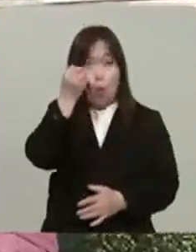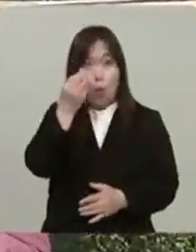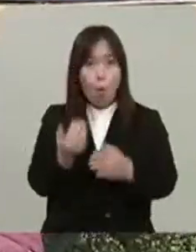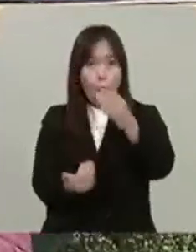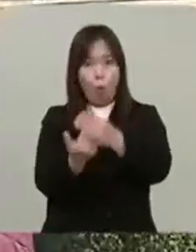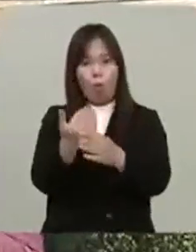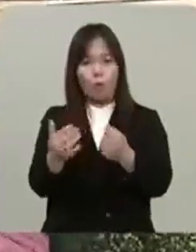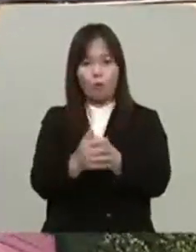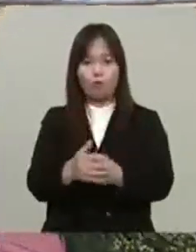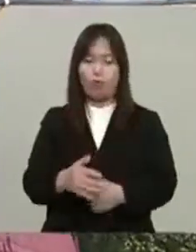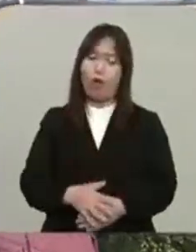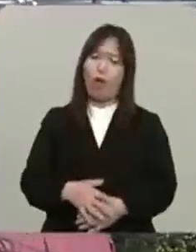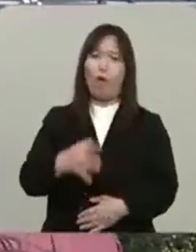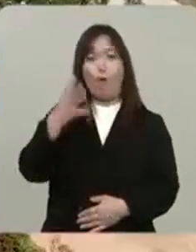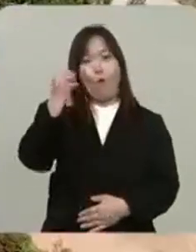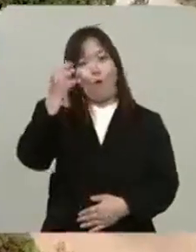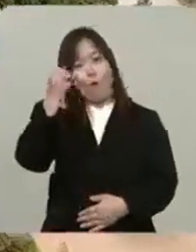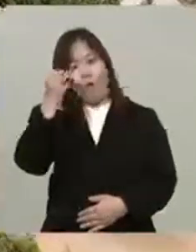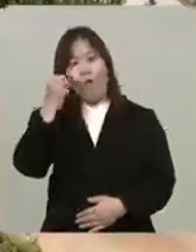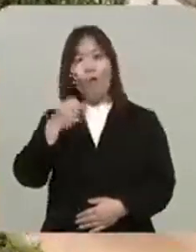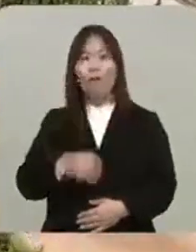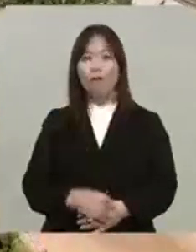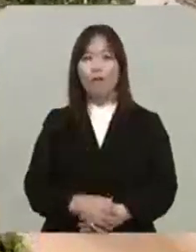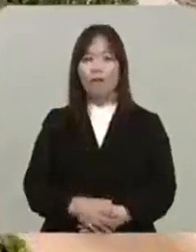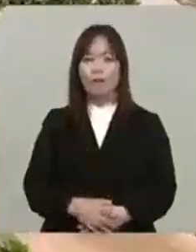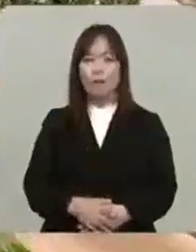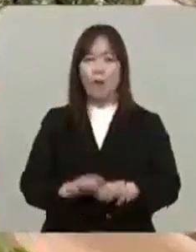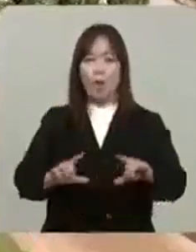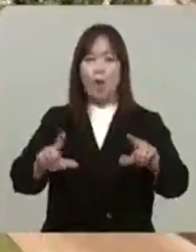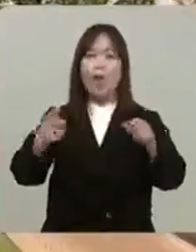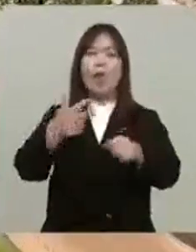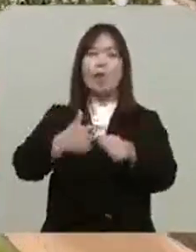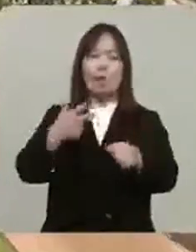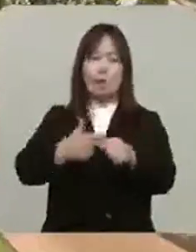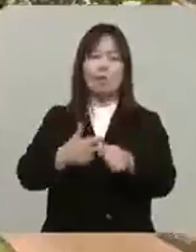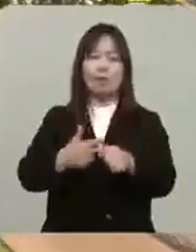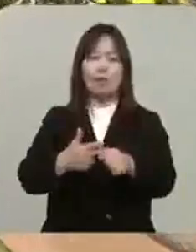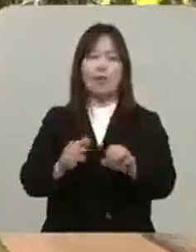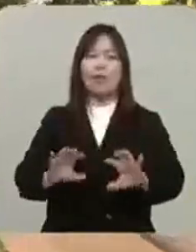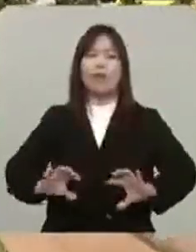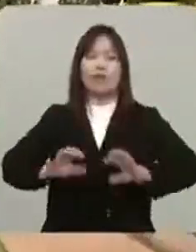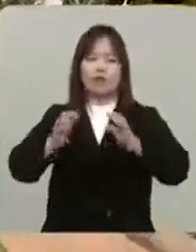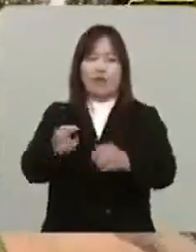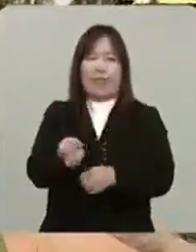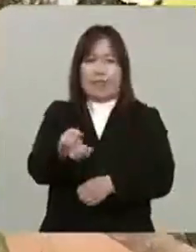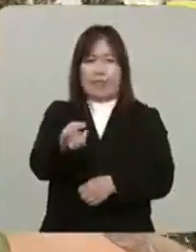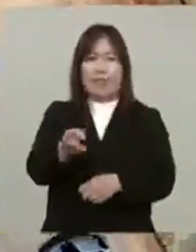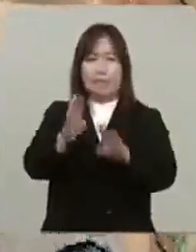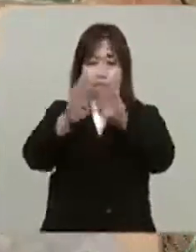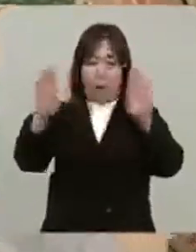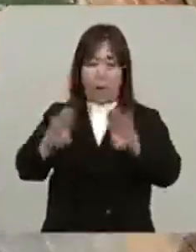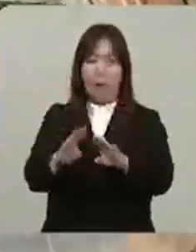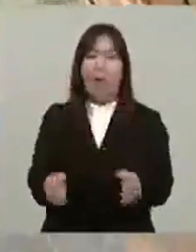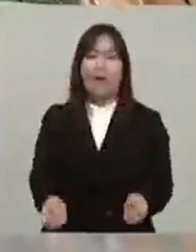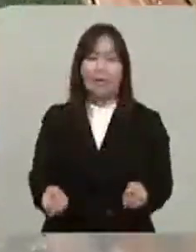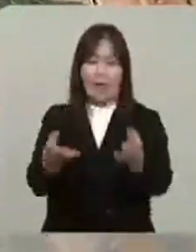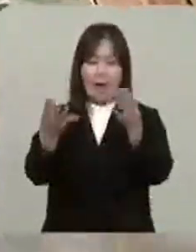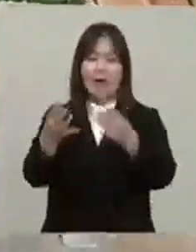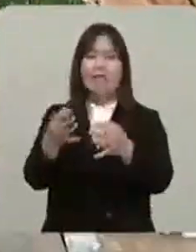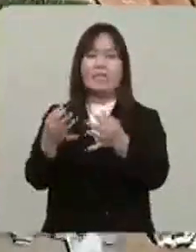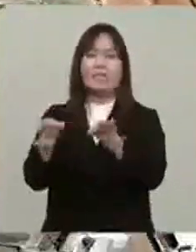나왔으니까 좀 새롭긴 하네요. 올해로 일곱 번째를 맞는 국제 종자 박람회가 김제에서